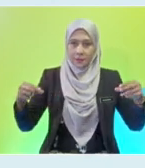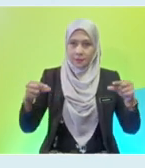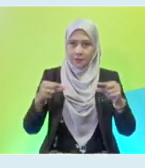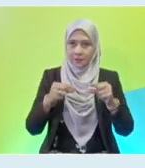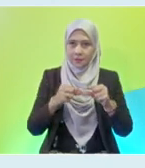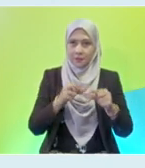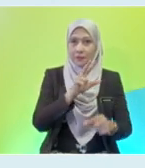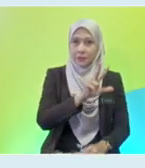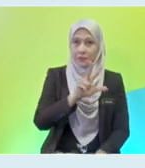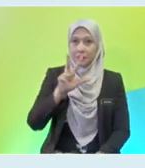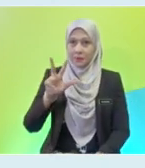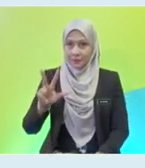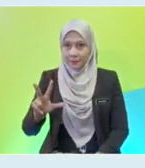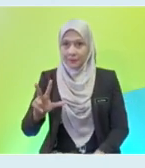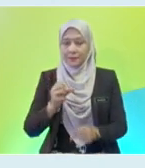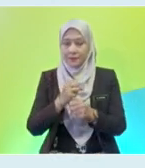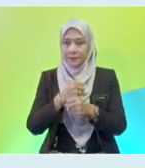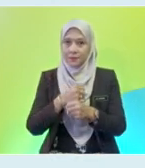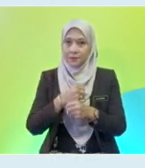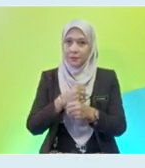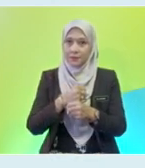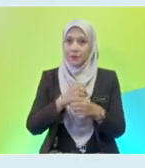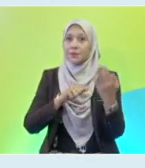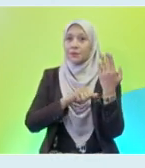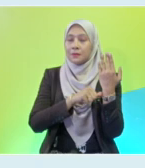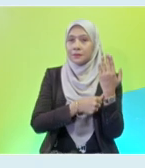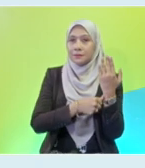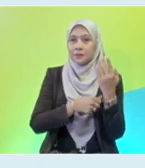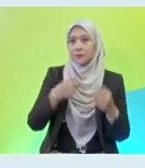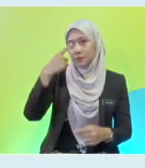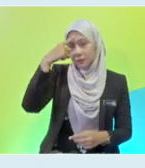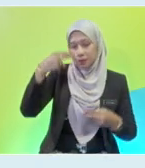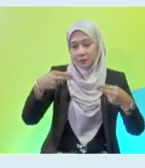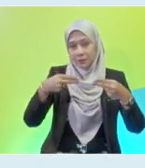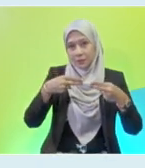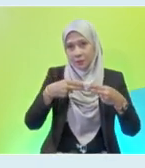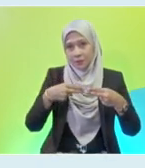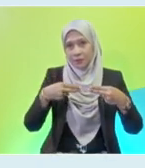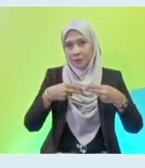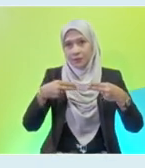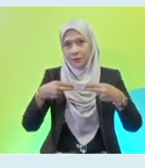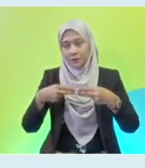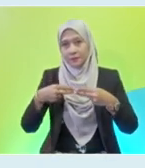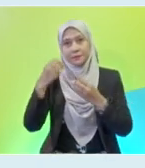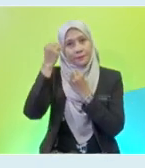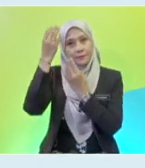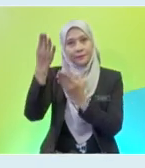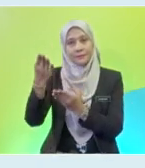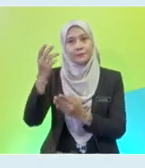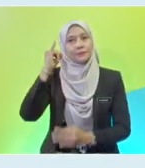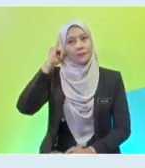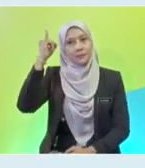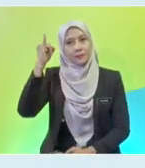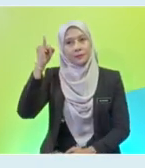30 yang awal tadi Untuk membuat satu bangkai maklumat Aidil atau mencerahkan